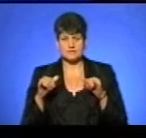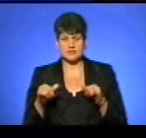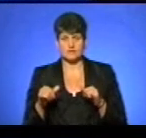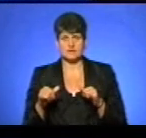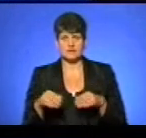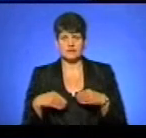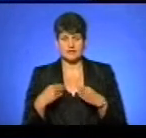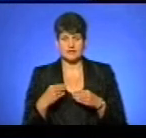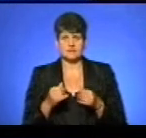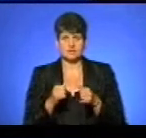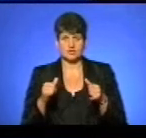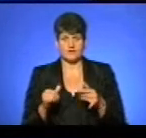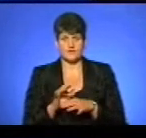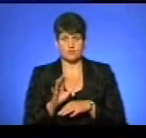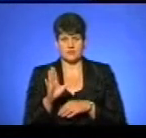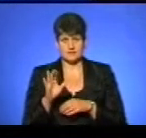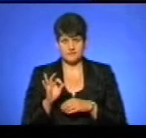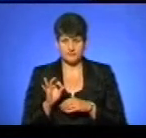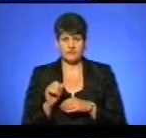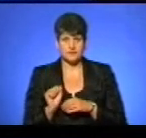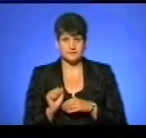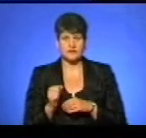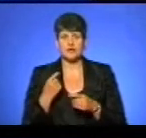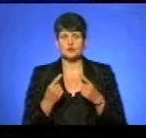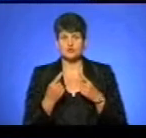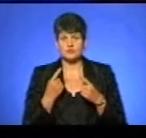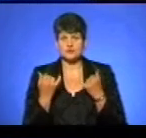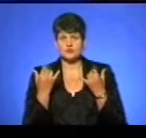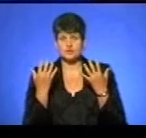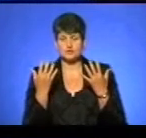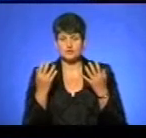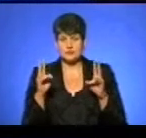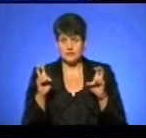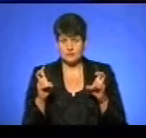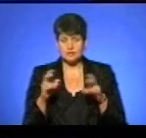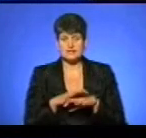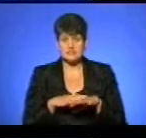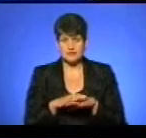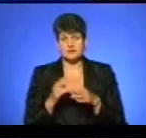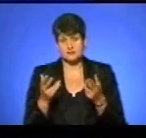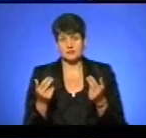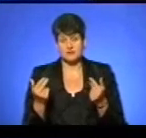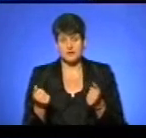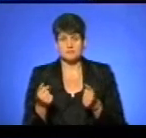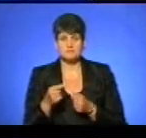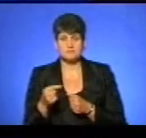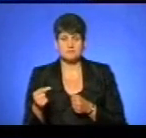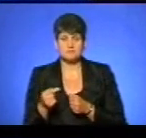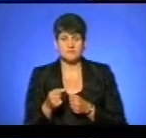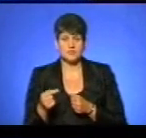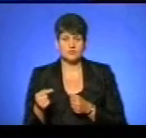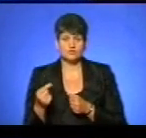забезпечили приріст виробництва. Якщо говорити в сьогоднішньої теми, населення, да, населення в мінус